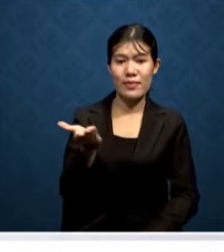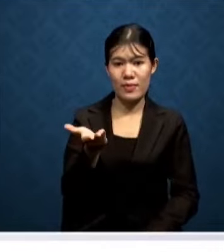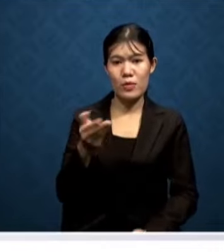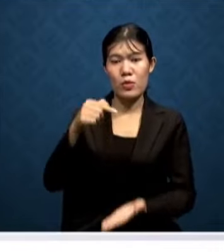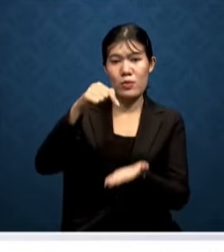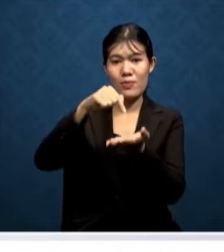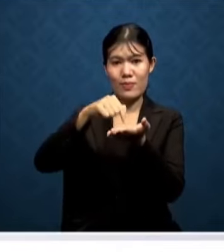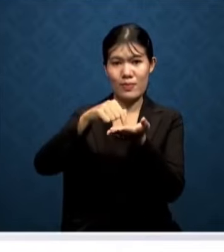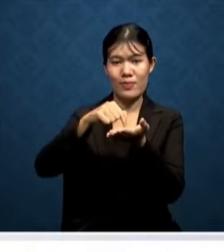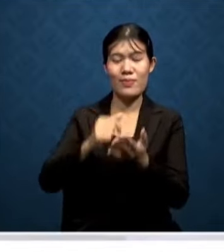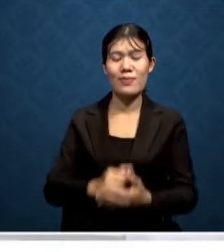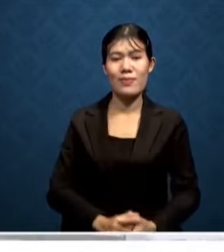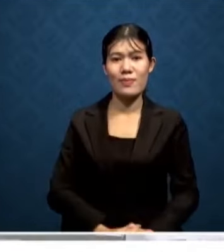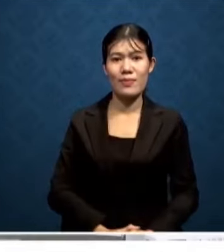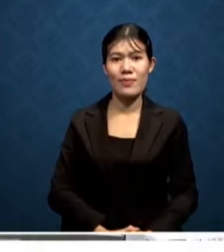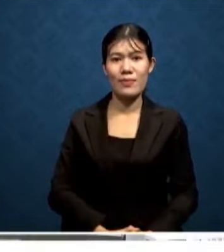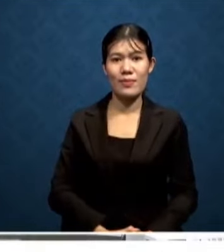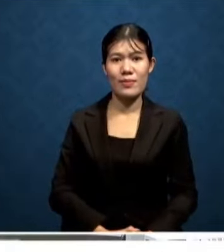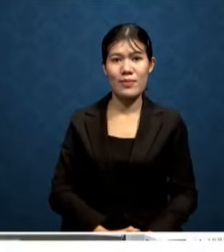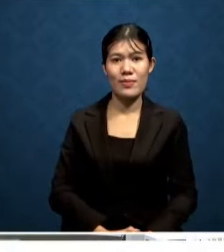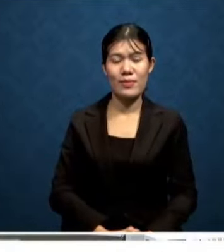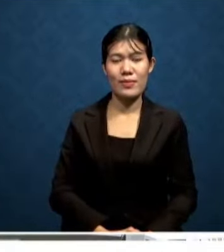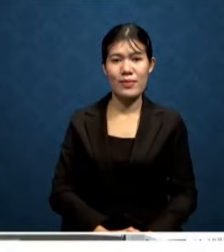นนครับ